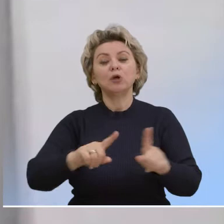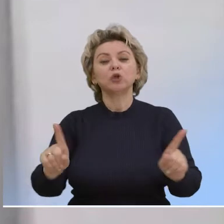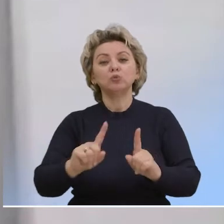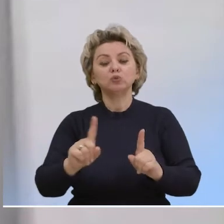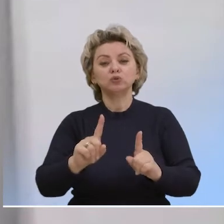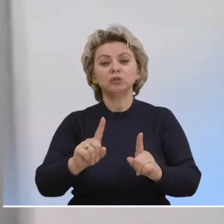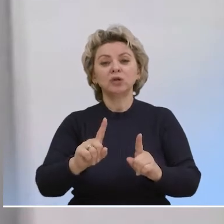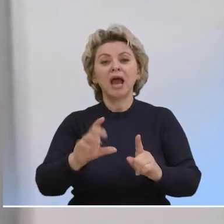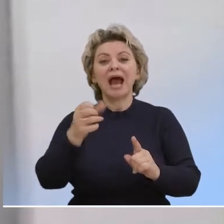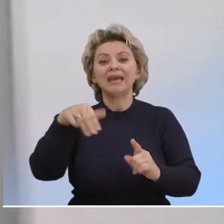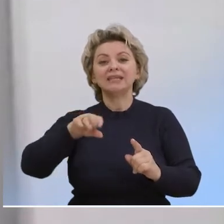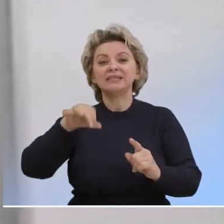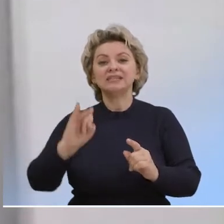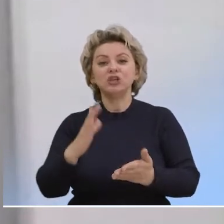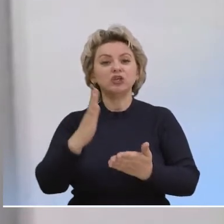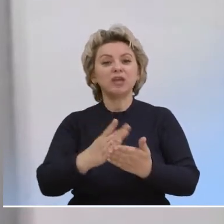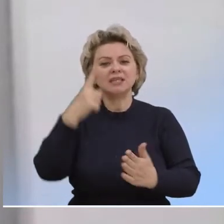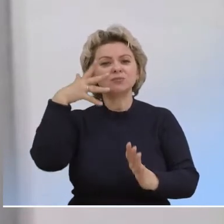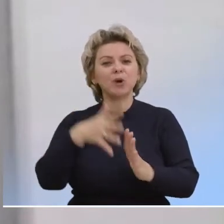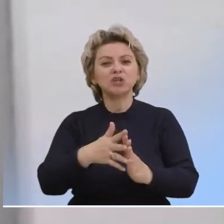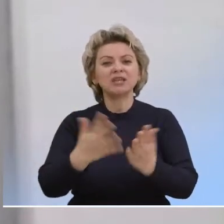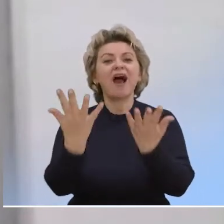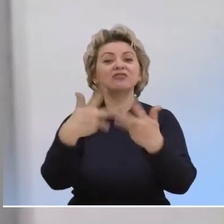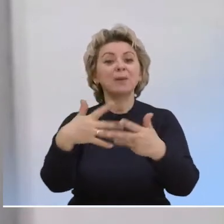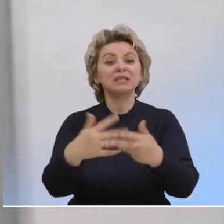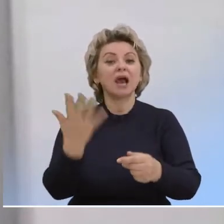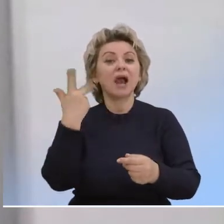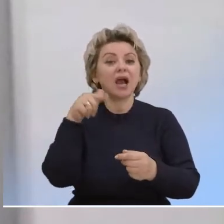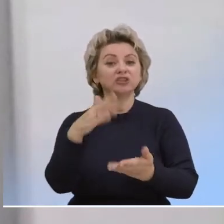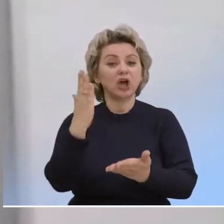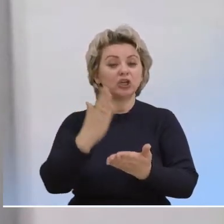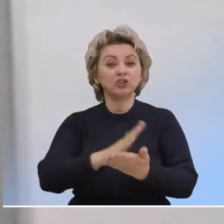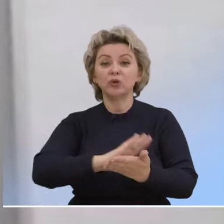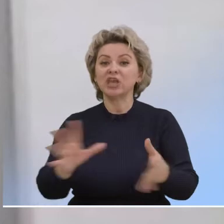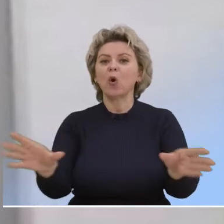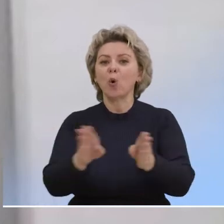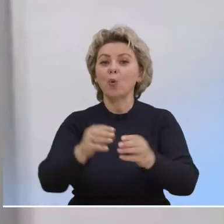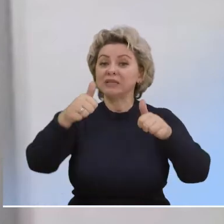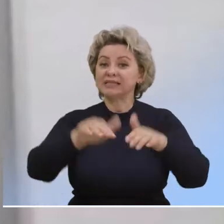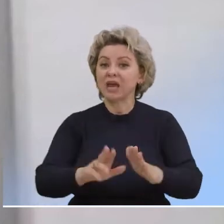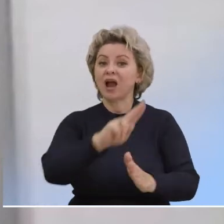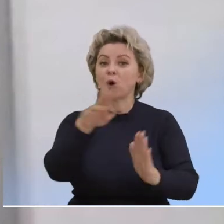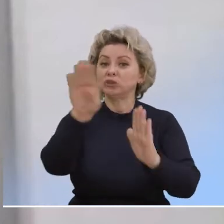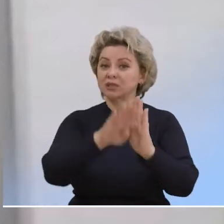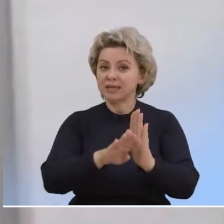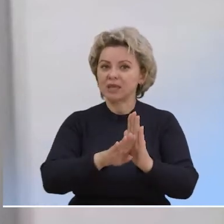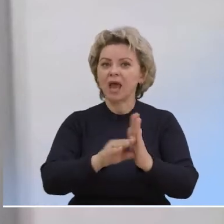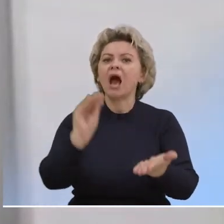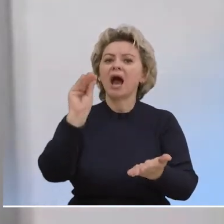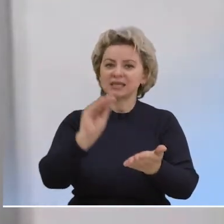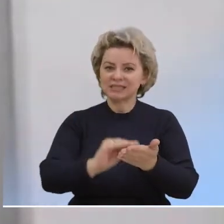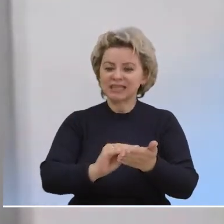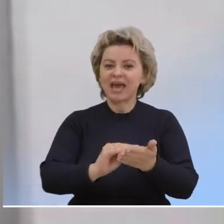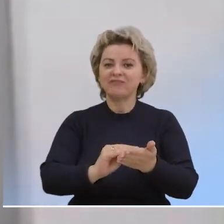что в IT есть такое понятие, как кусочная автоматизация. То есть, когда идет не комплексное решение какой-то задачи, а